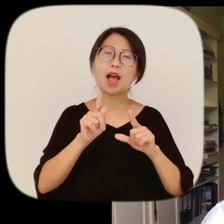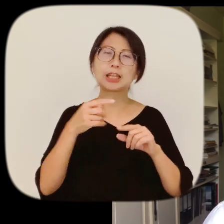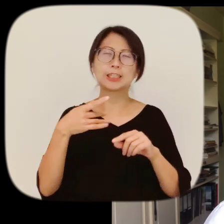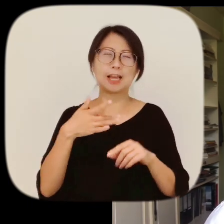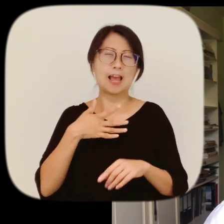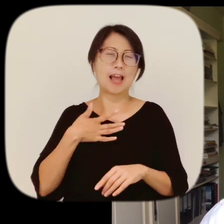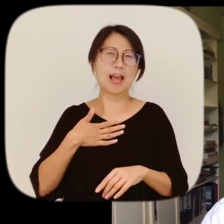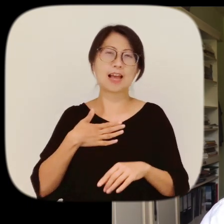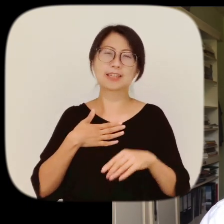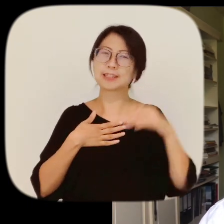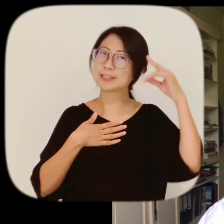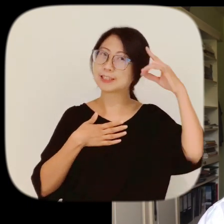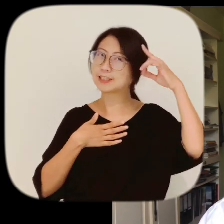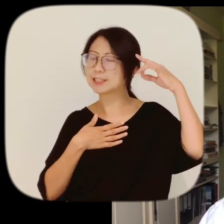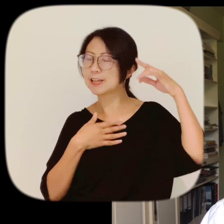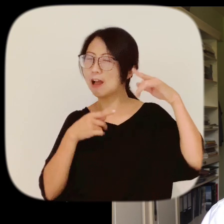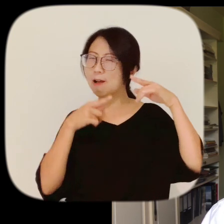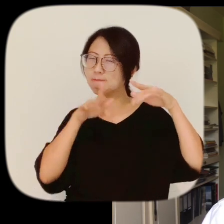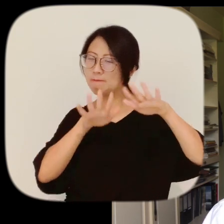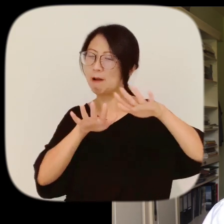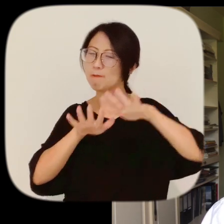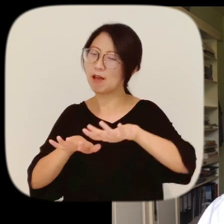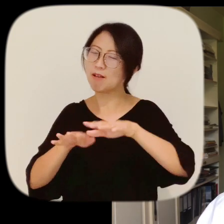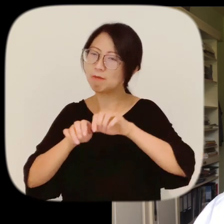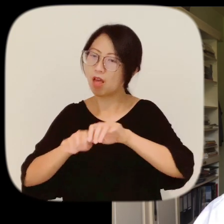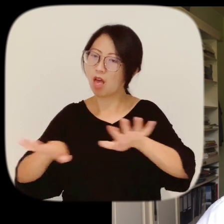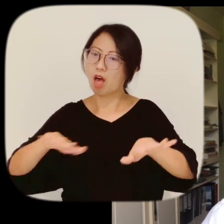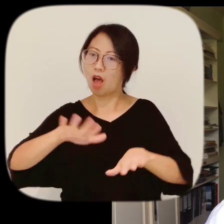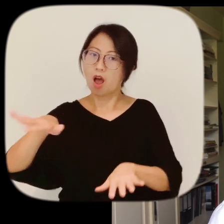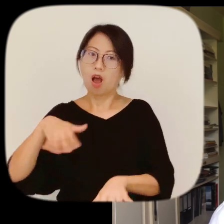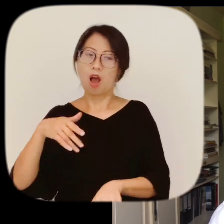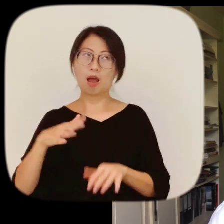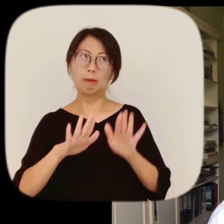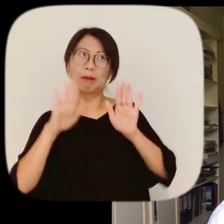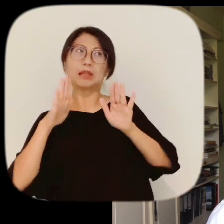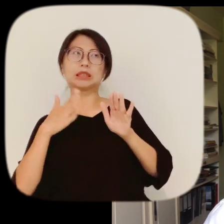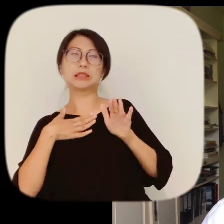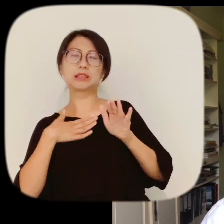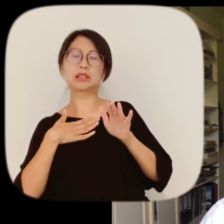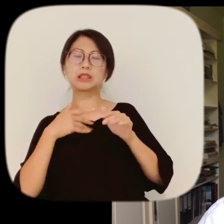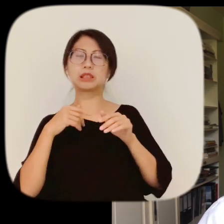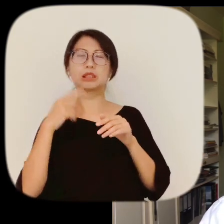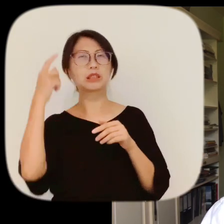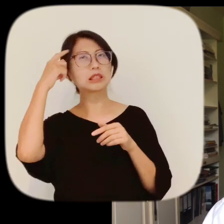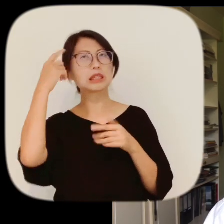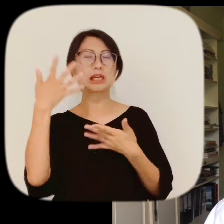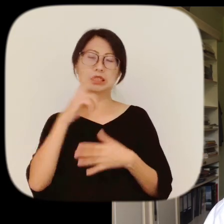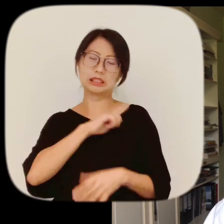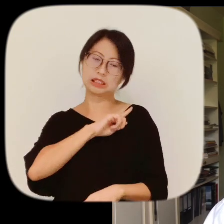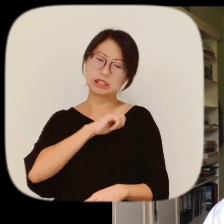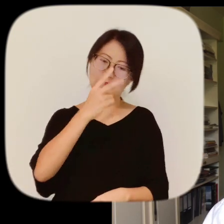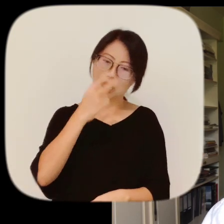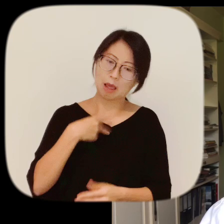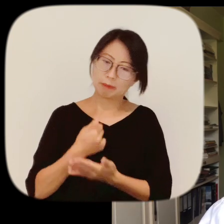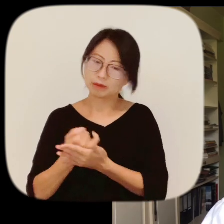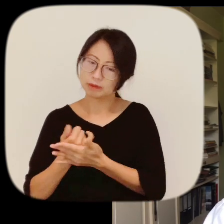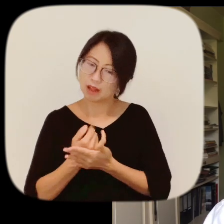到你呢是要复应于这个政权的他好像一个迷宫那样呢通过制造恐惧啊希望